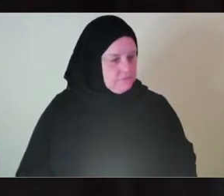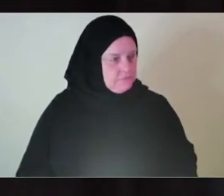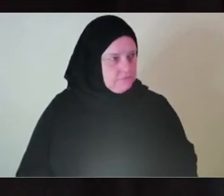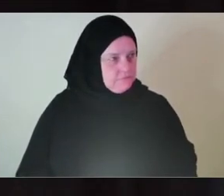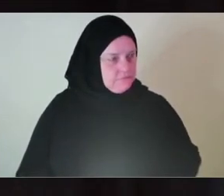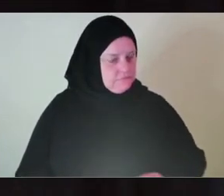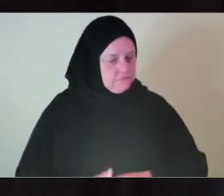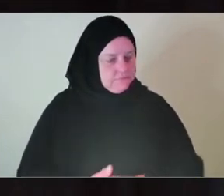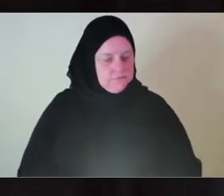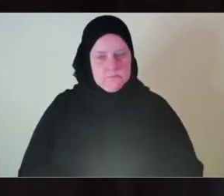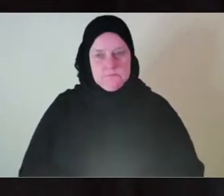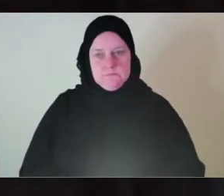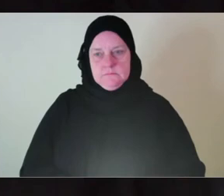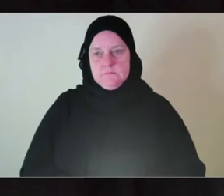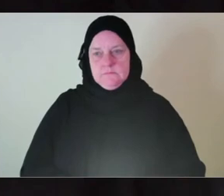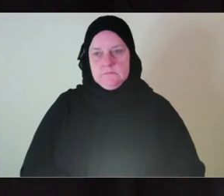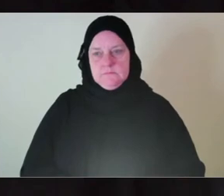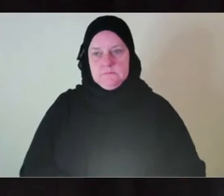ابن علي